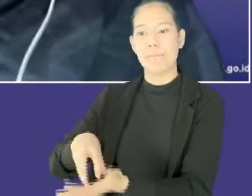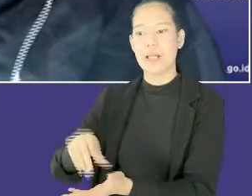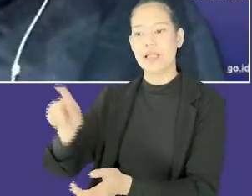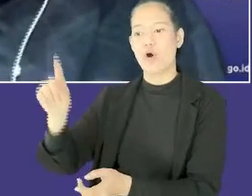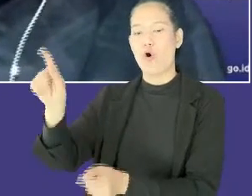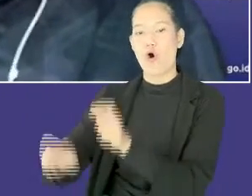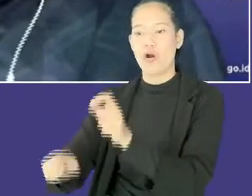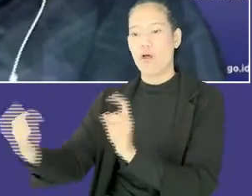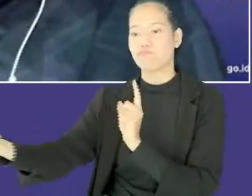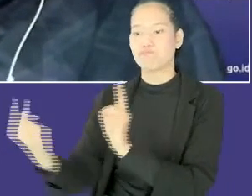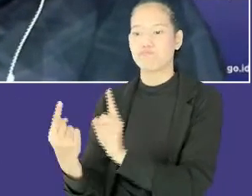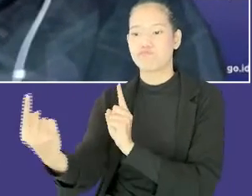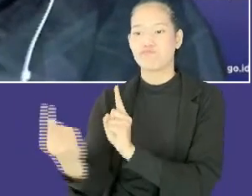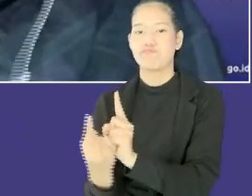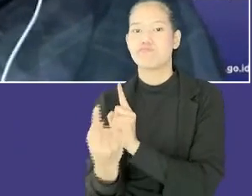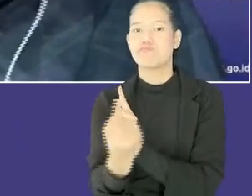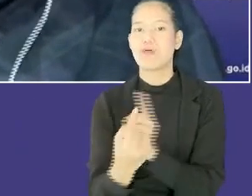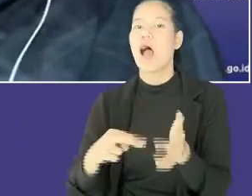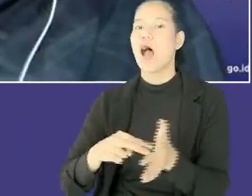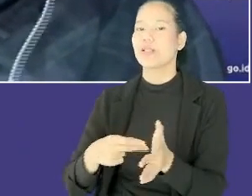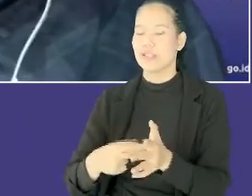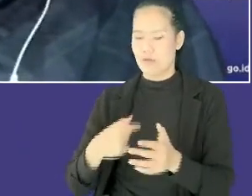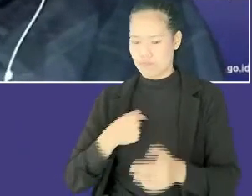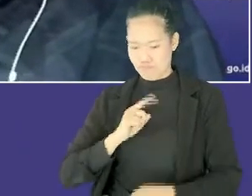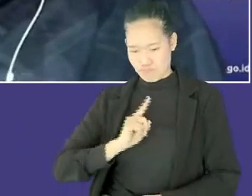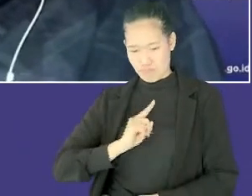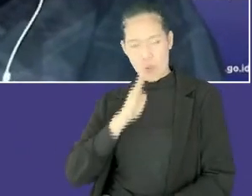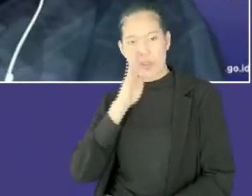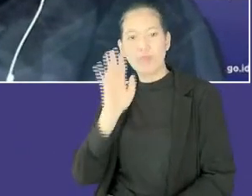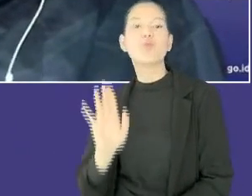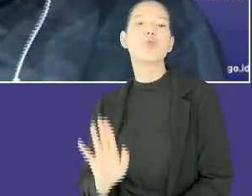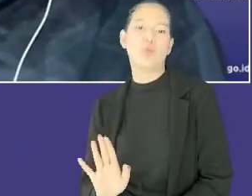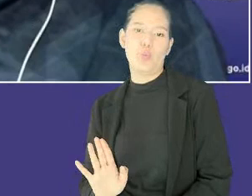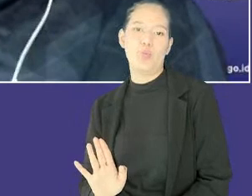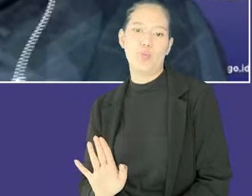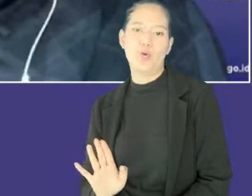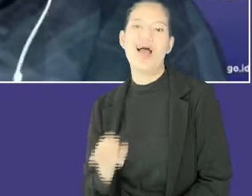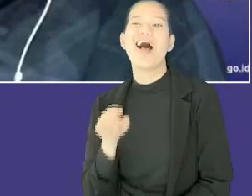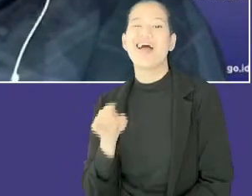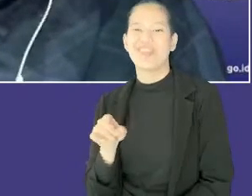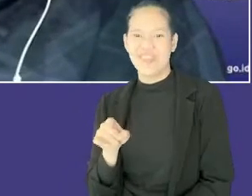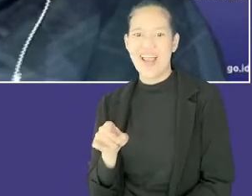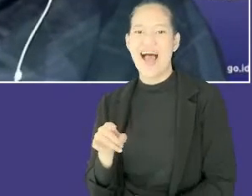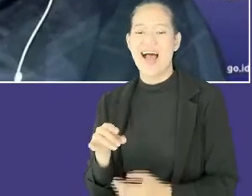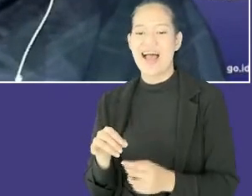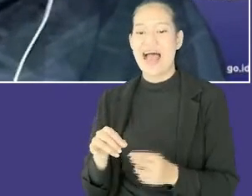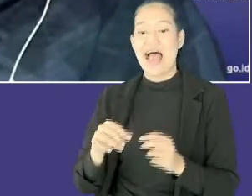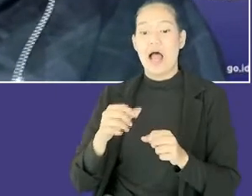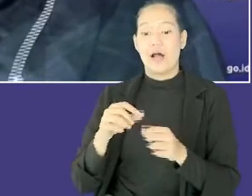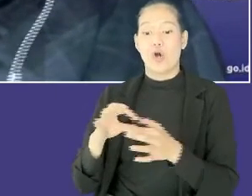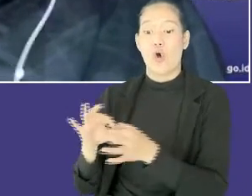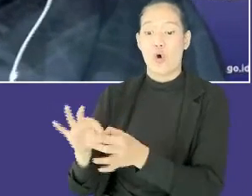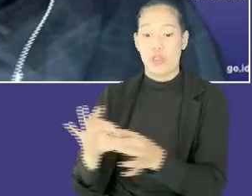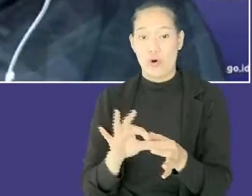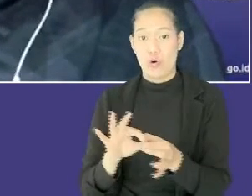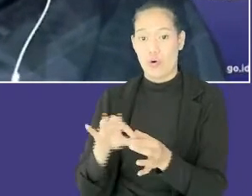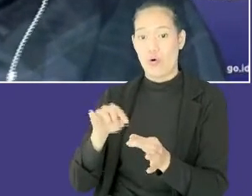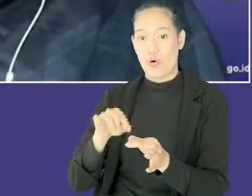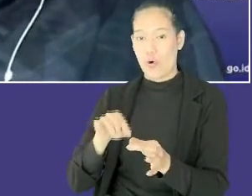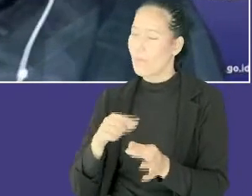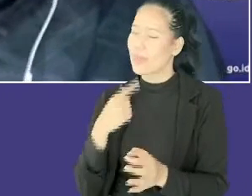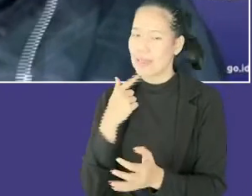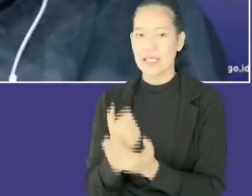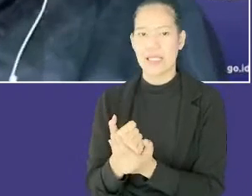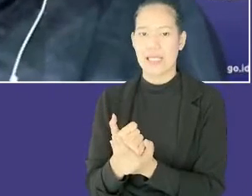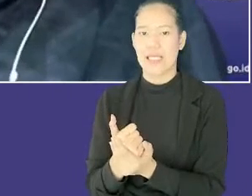lebih dari satu orang mau nggak mau kita butuh komitmen disana kenapa akhirnya value atau nilai gotong-royong penting untuk diterapkan di